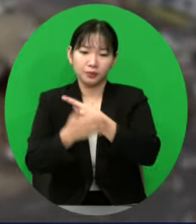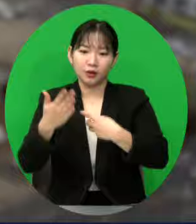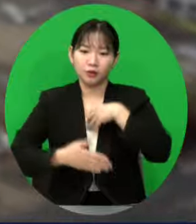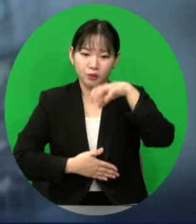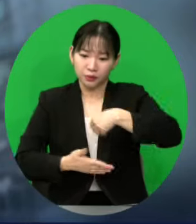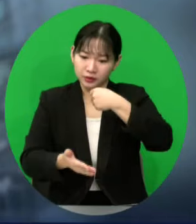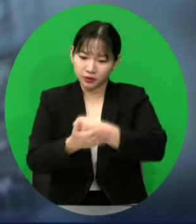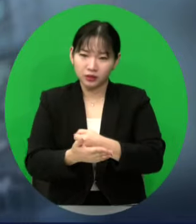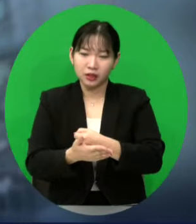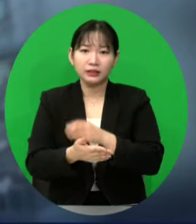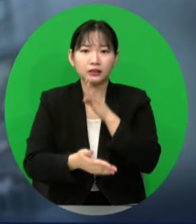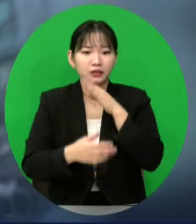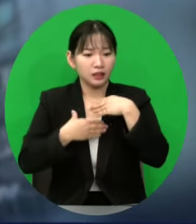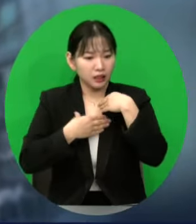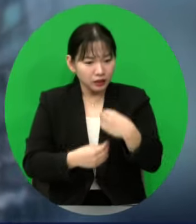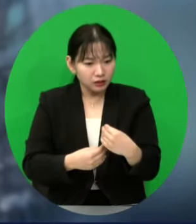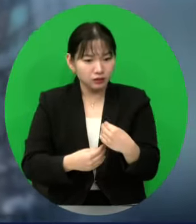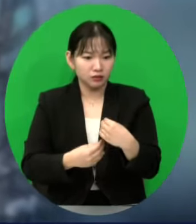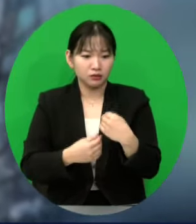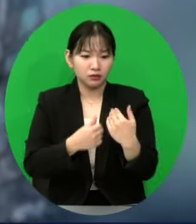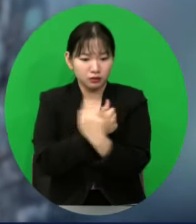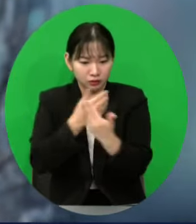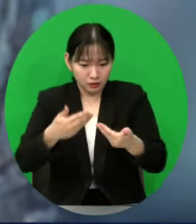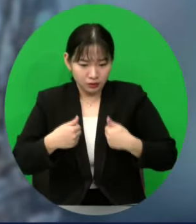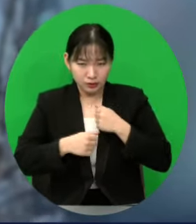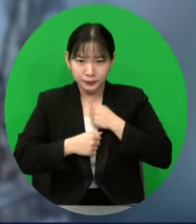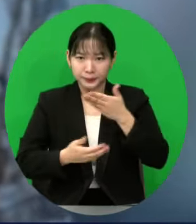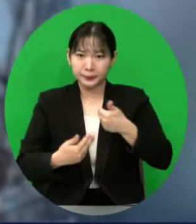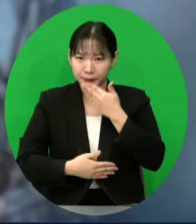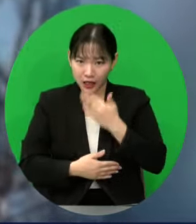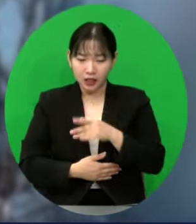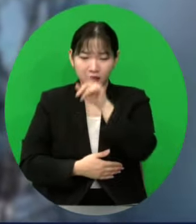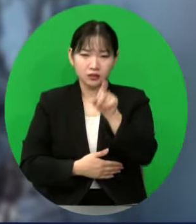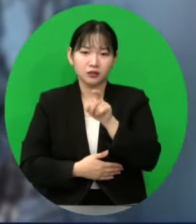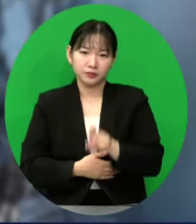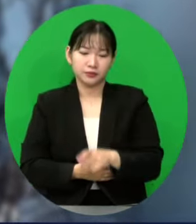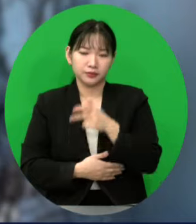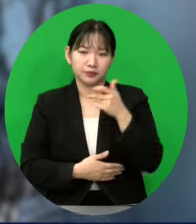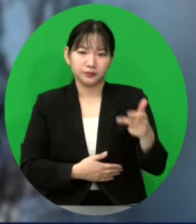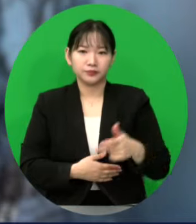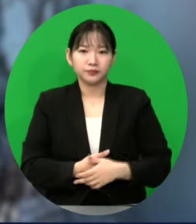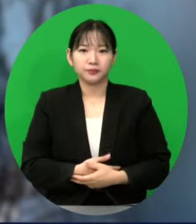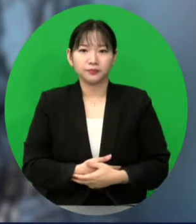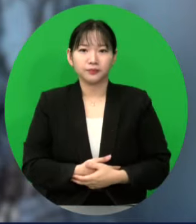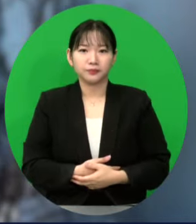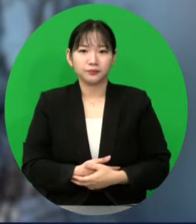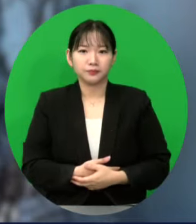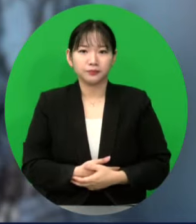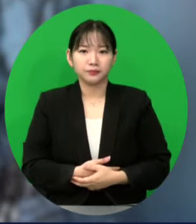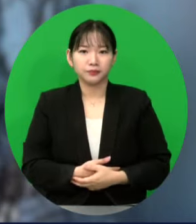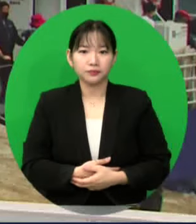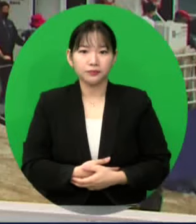위험지구 지정이 실제 안전을 담보할 수 있는지 의문이 커지고 있습니다. MBC 뉴스 김진선입니다.